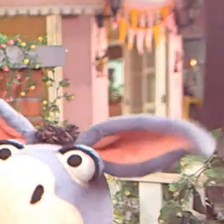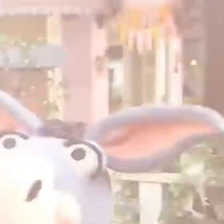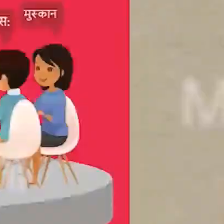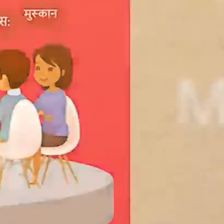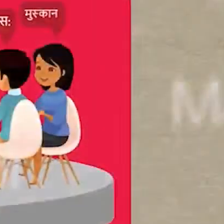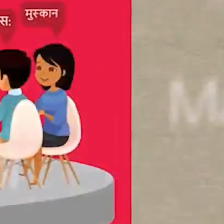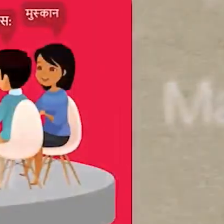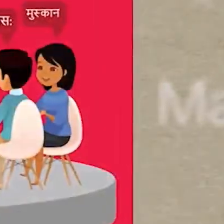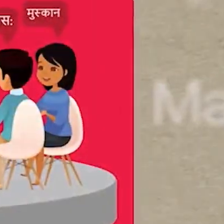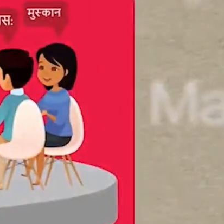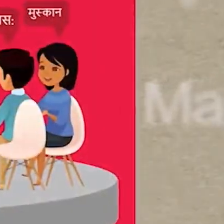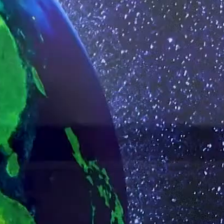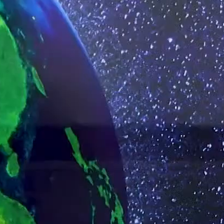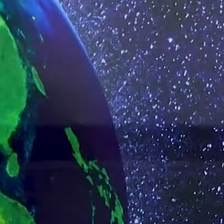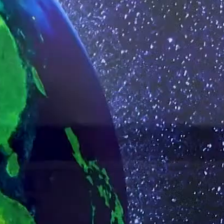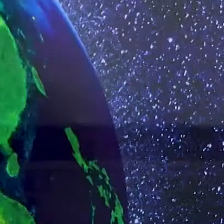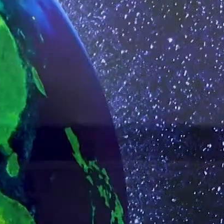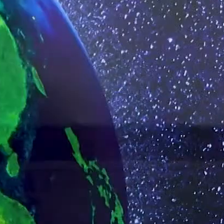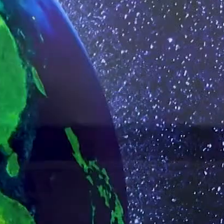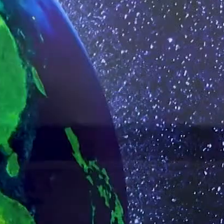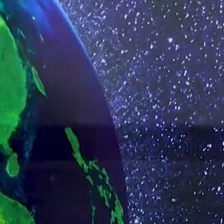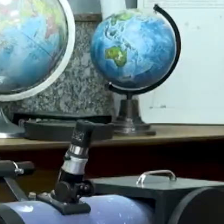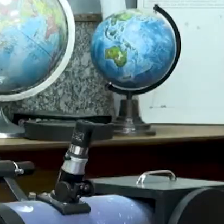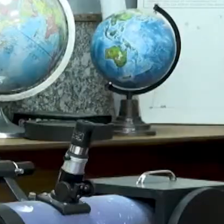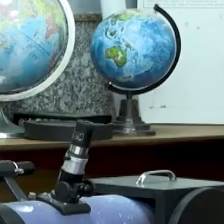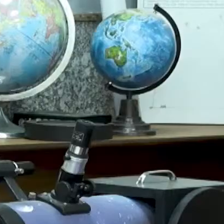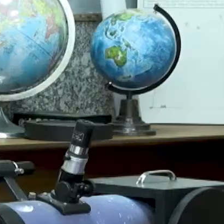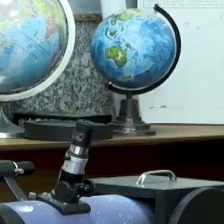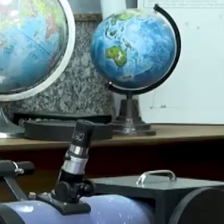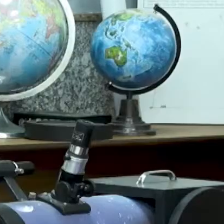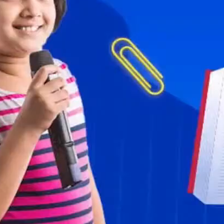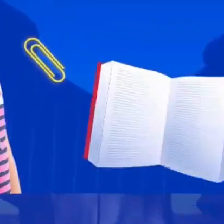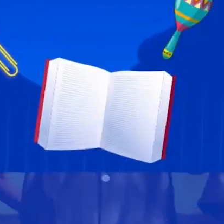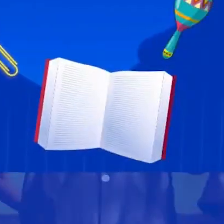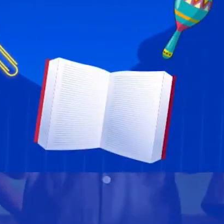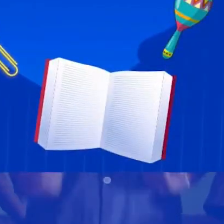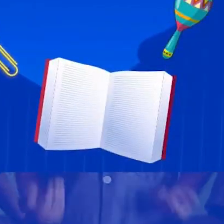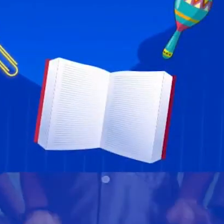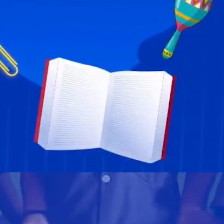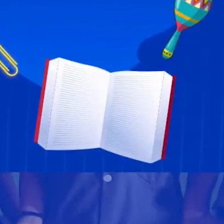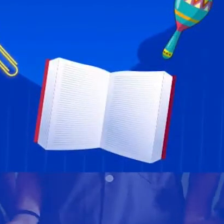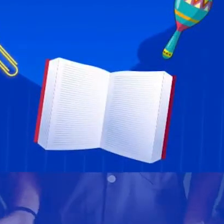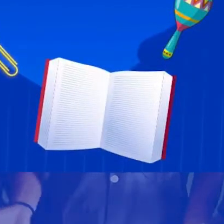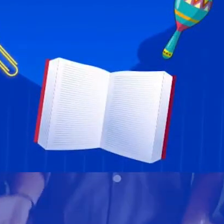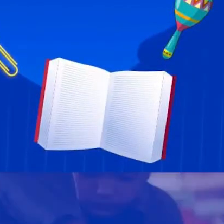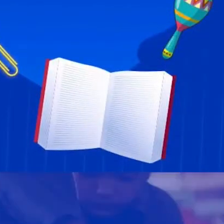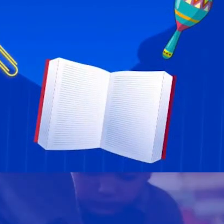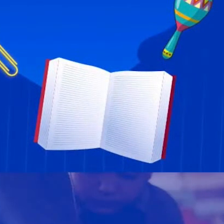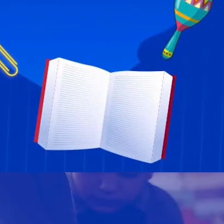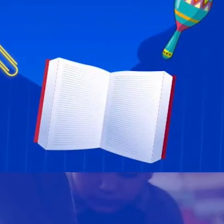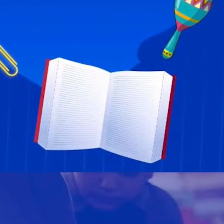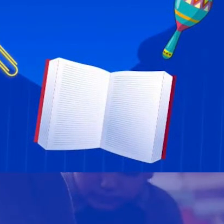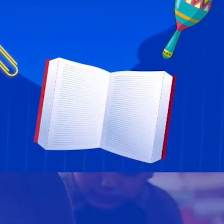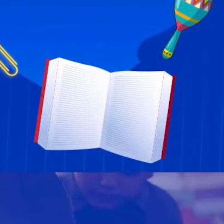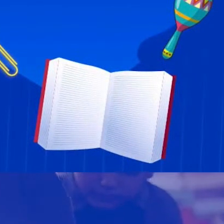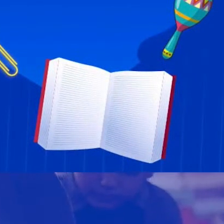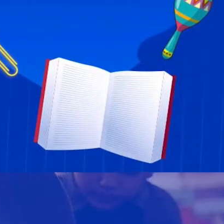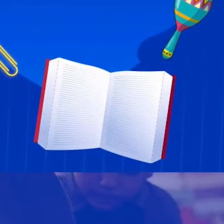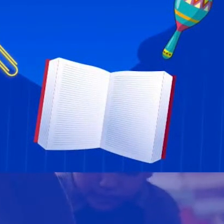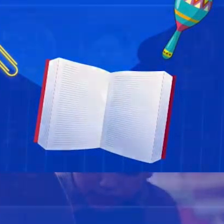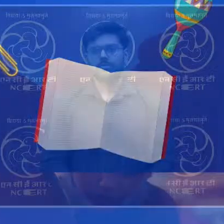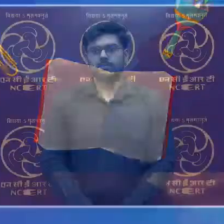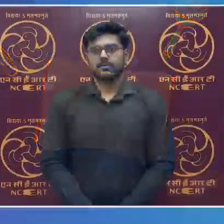सकते हैं। भारतीय भाषा कविता प्रतियोगिता के नियम आदि भी आपको इसी लिंक पर उपलब्ध होंगे।